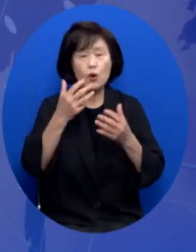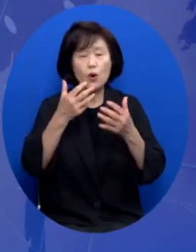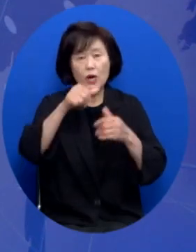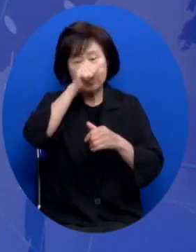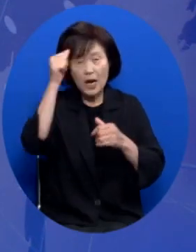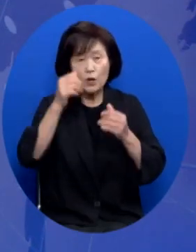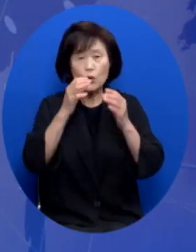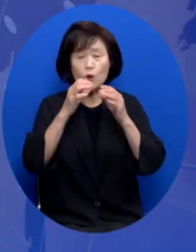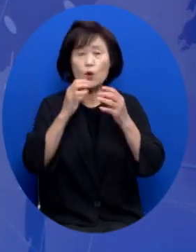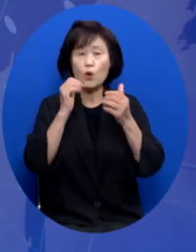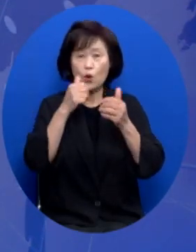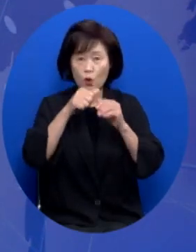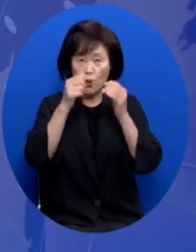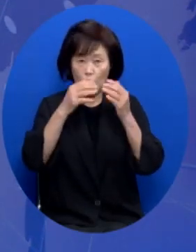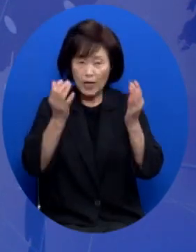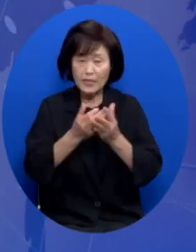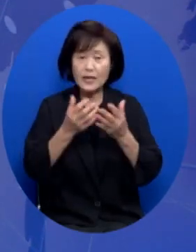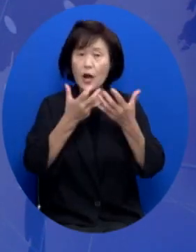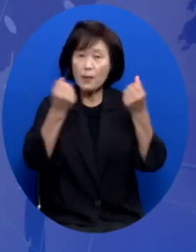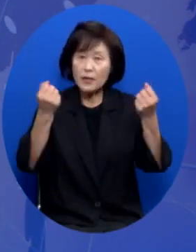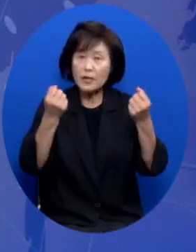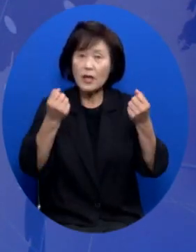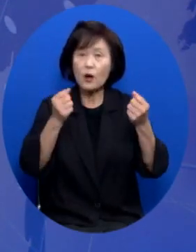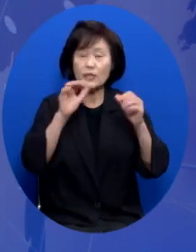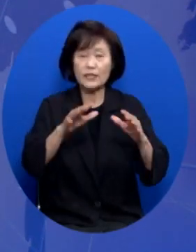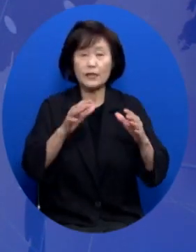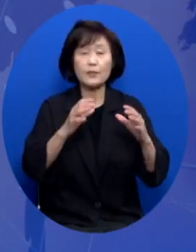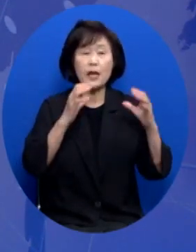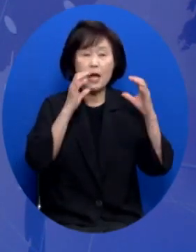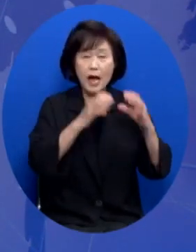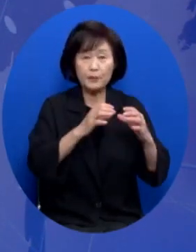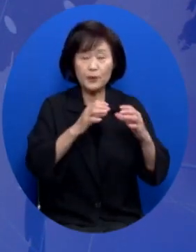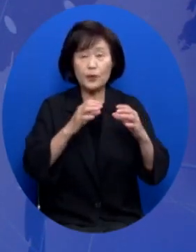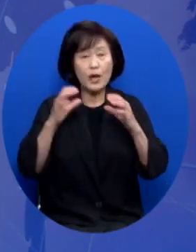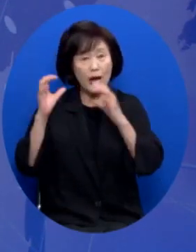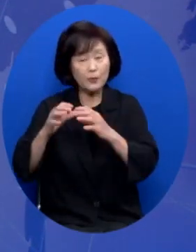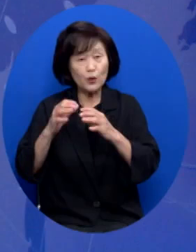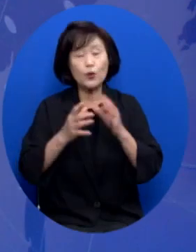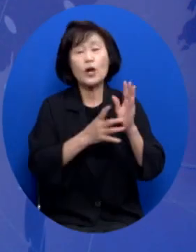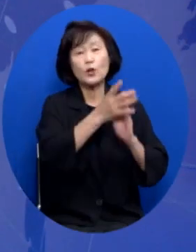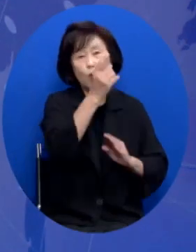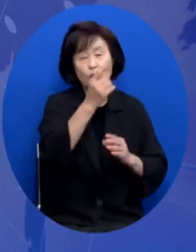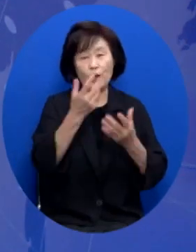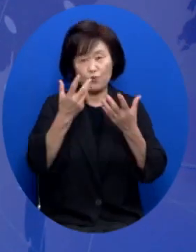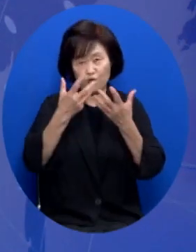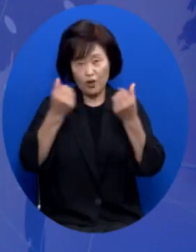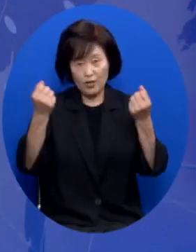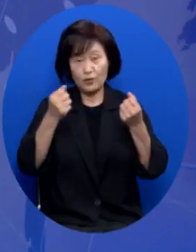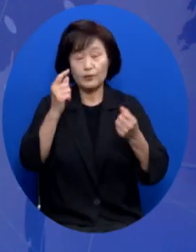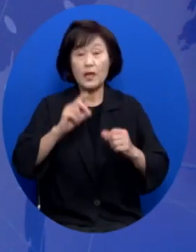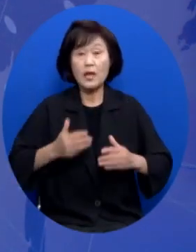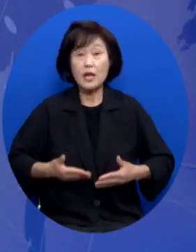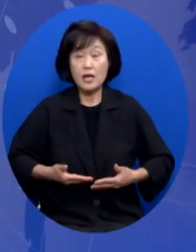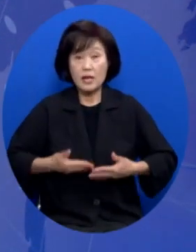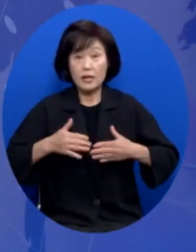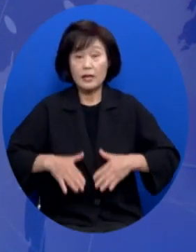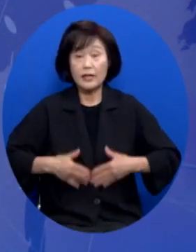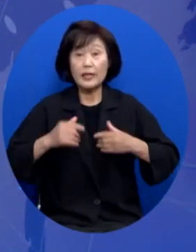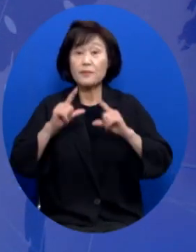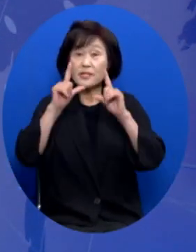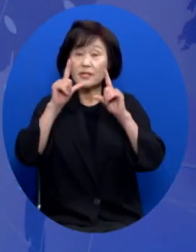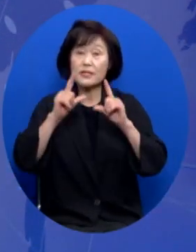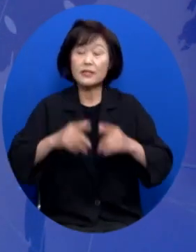지금의 대한예수교 장로회 통합과 합동총회가 태동하게 되는데요. 네. 이 남산에 있던 신학교도 둘로